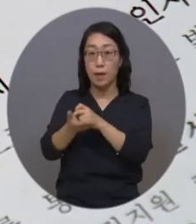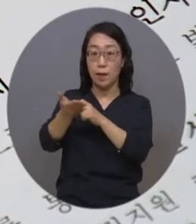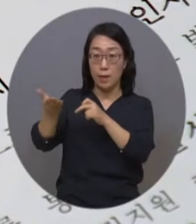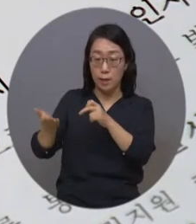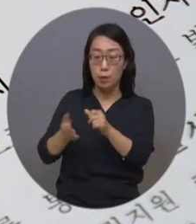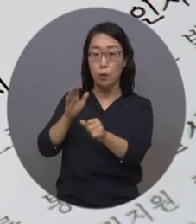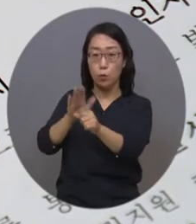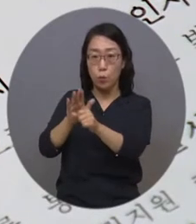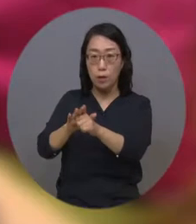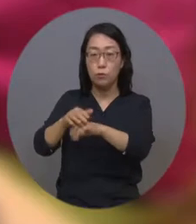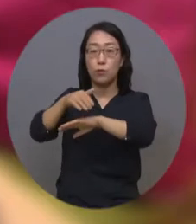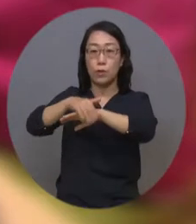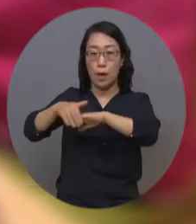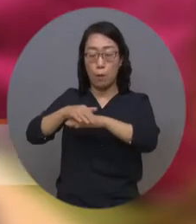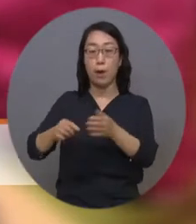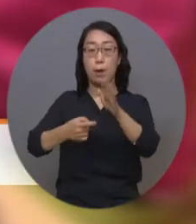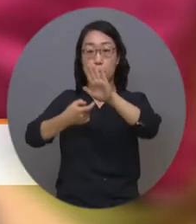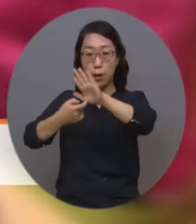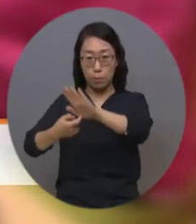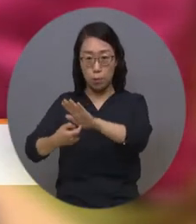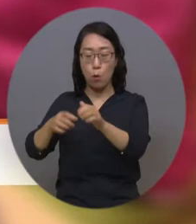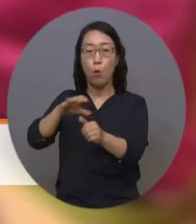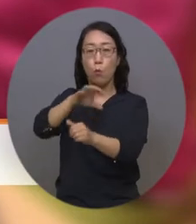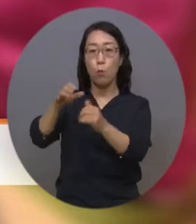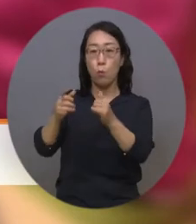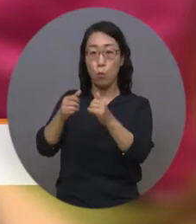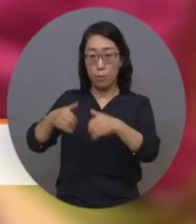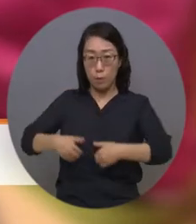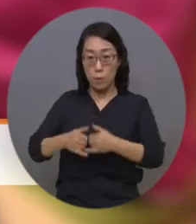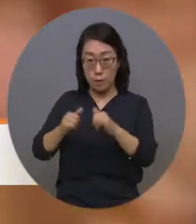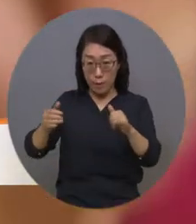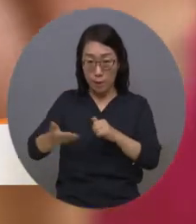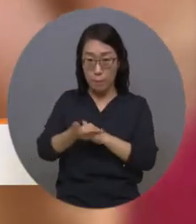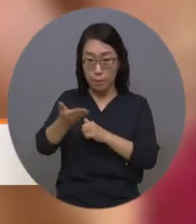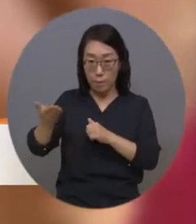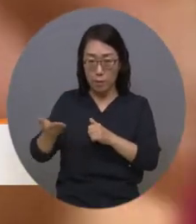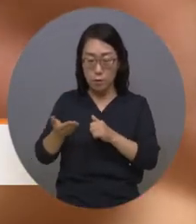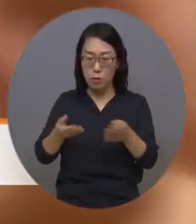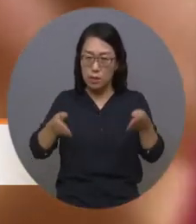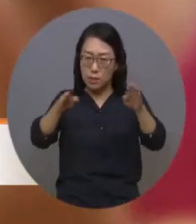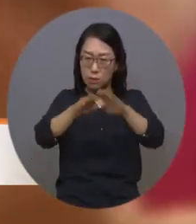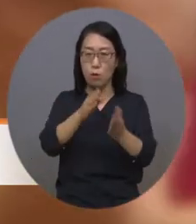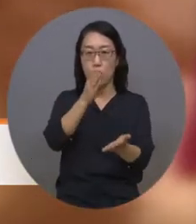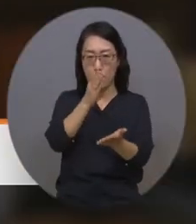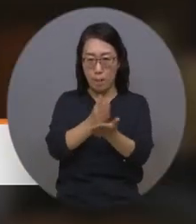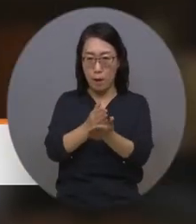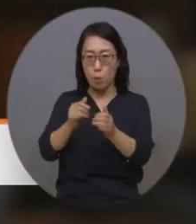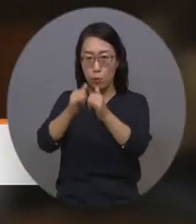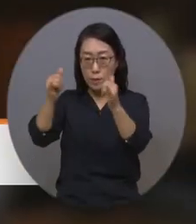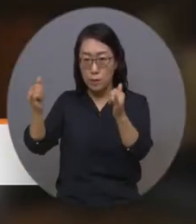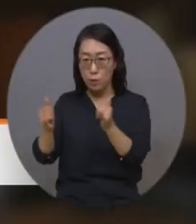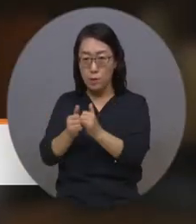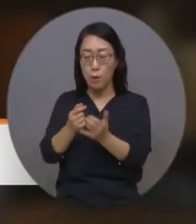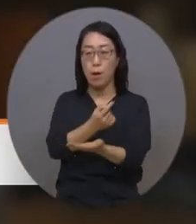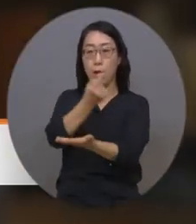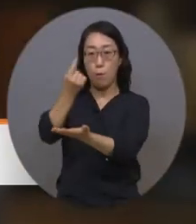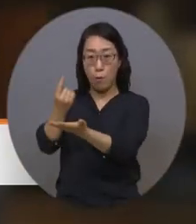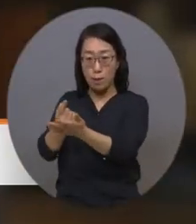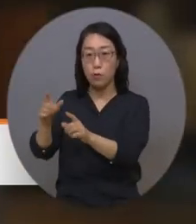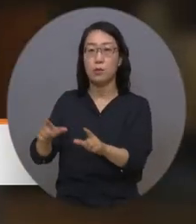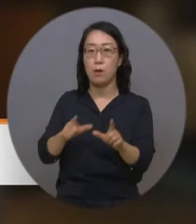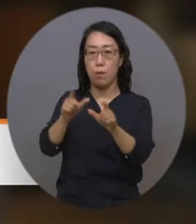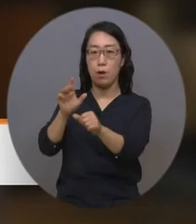로드맵이 발표됨에 따라 보호가 필요한 장애인에게 시설이 아닌 지역사회에서의 자립생활을 지원해 나가기